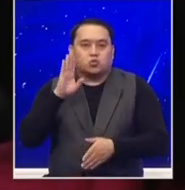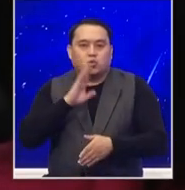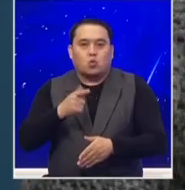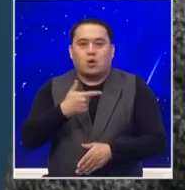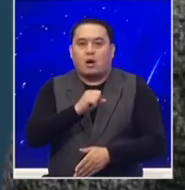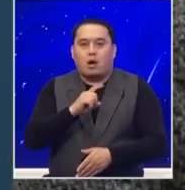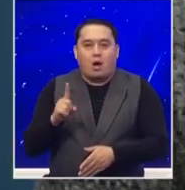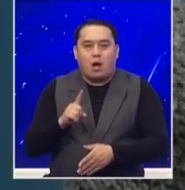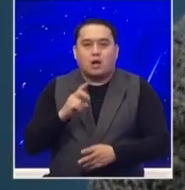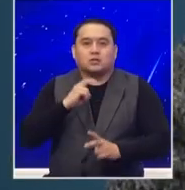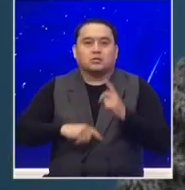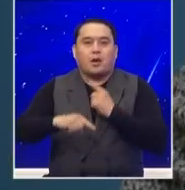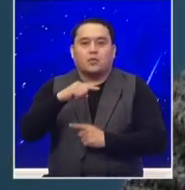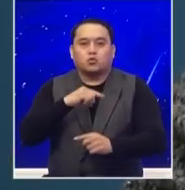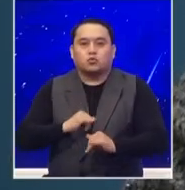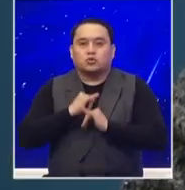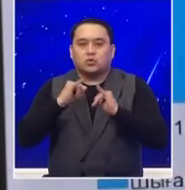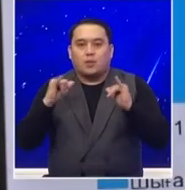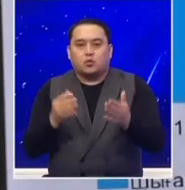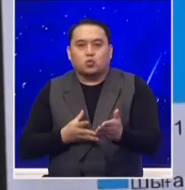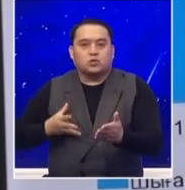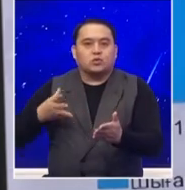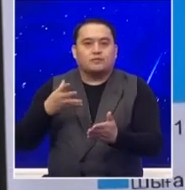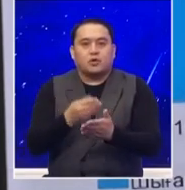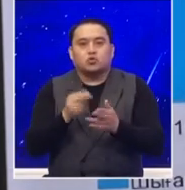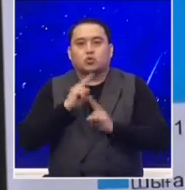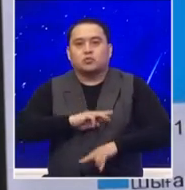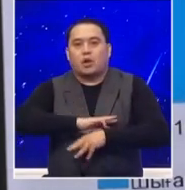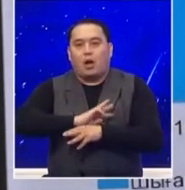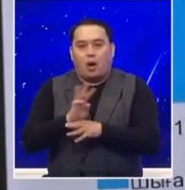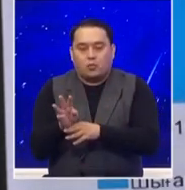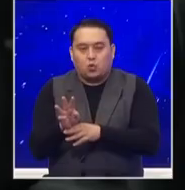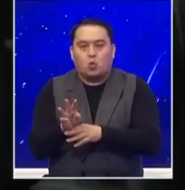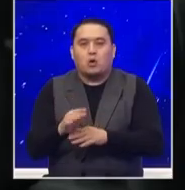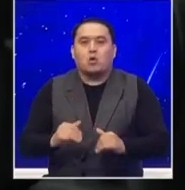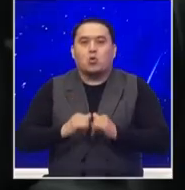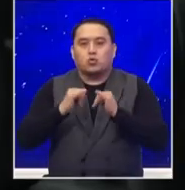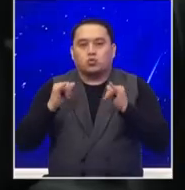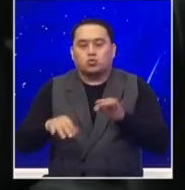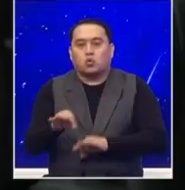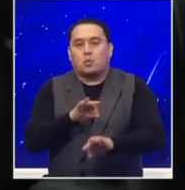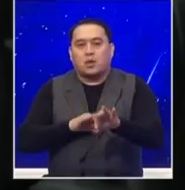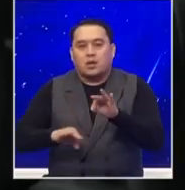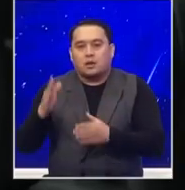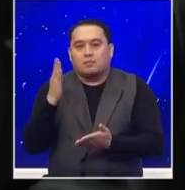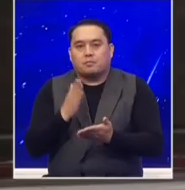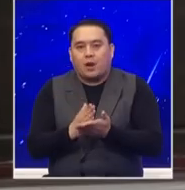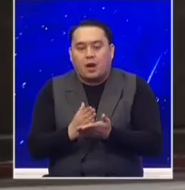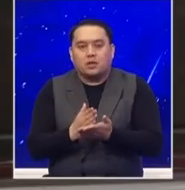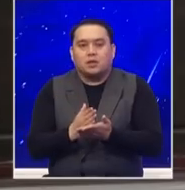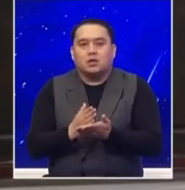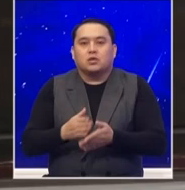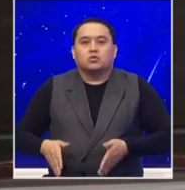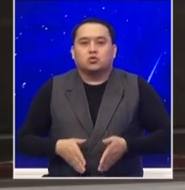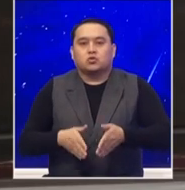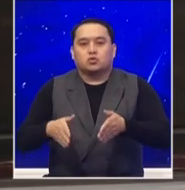газдан кәсіпкерлікті дамыту, инвестиция тартып, жұмыспен қамту бойынша ауқымды жобалар жасалған бүгінде жол картасы